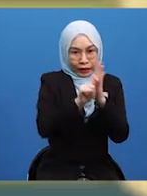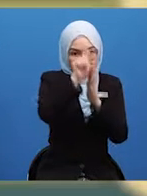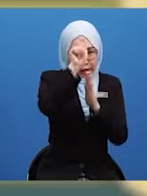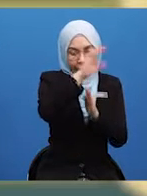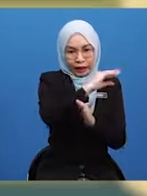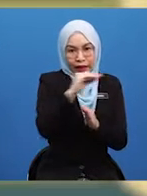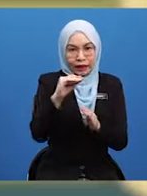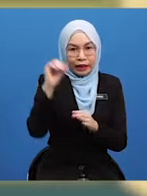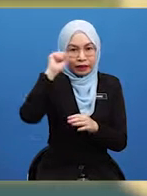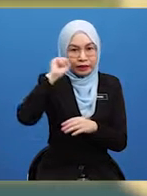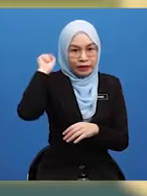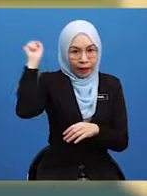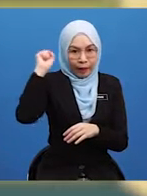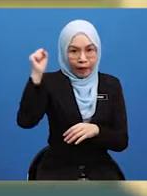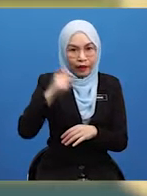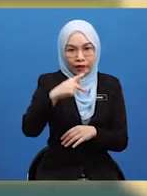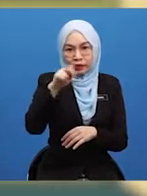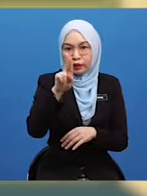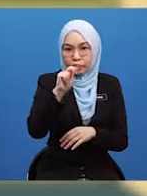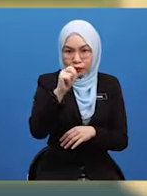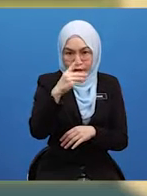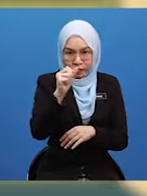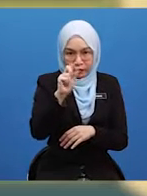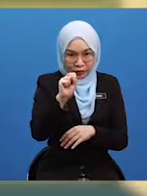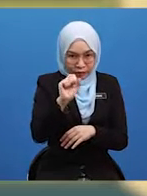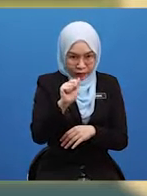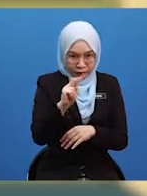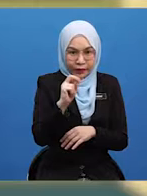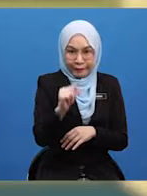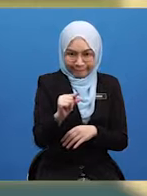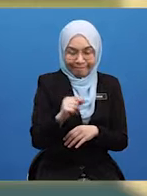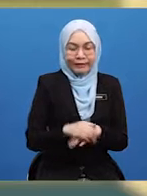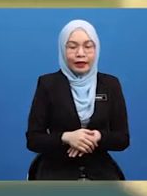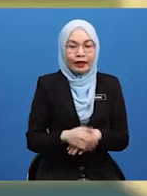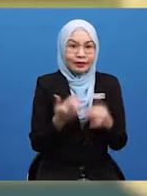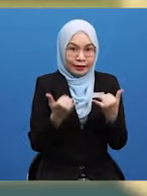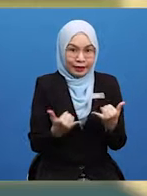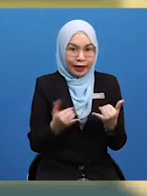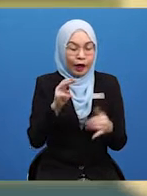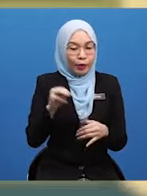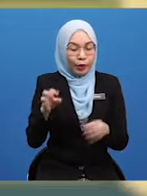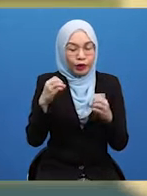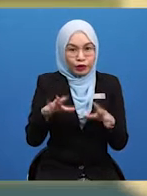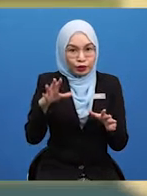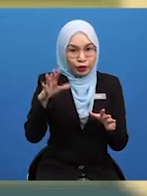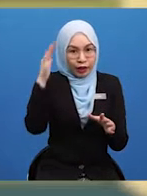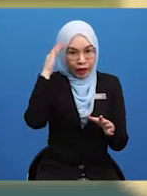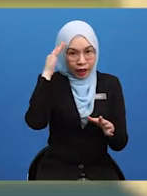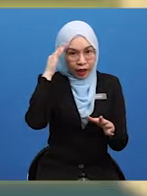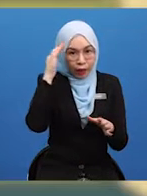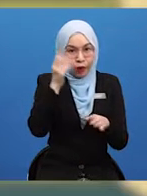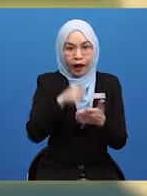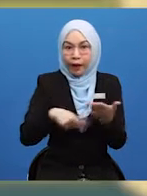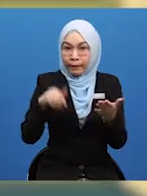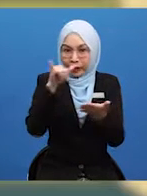Sekarang, murid-murid sudah mengetahui apa itu pola pertempatan.